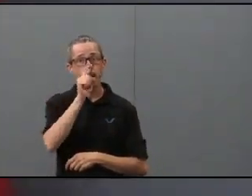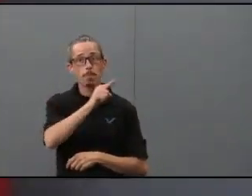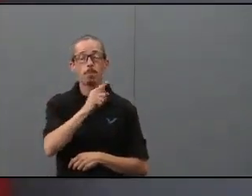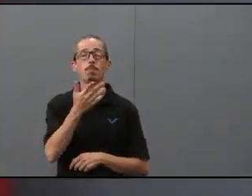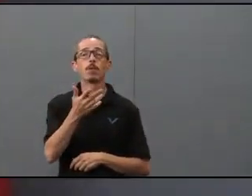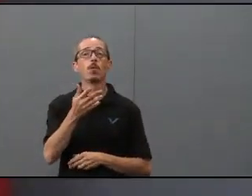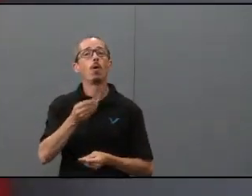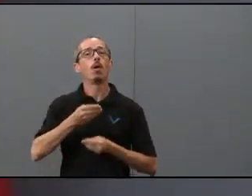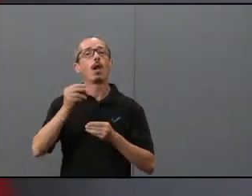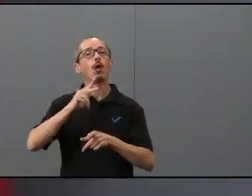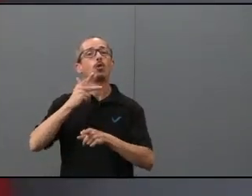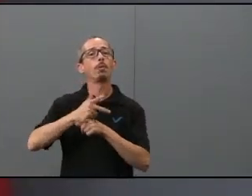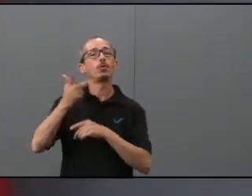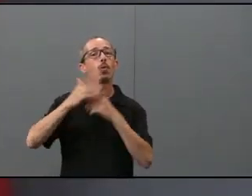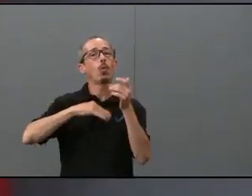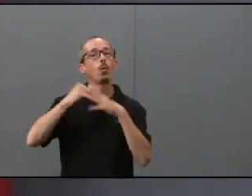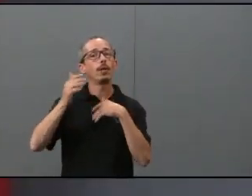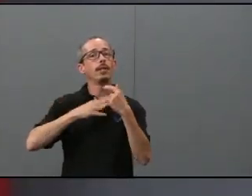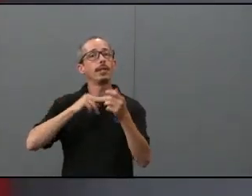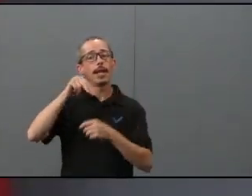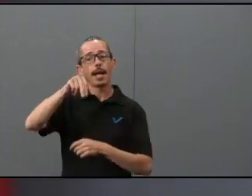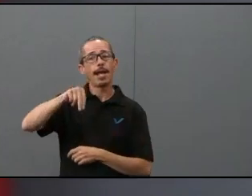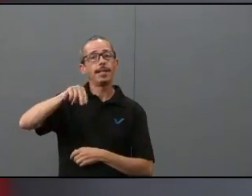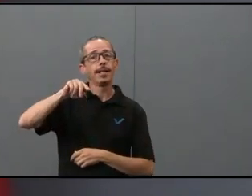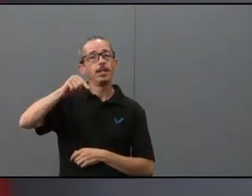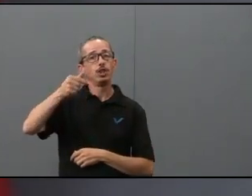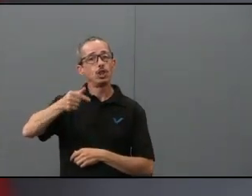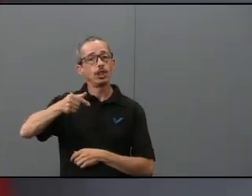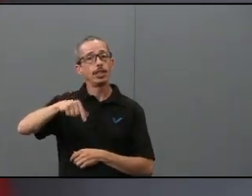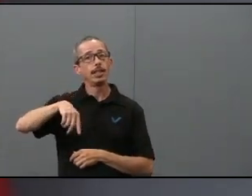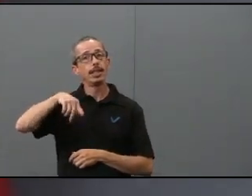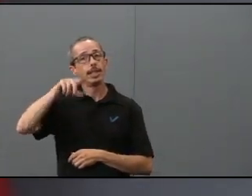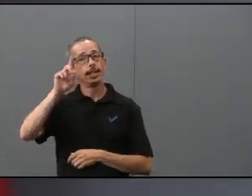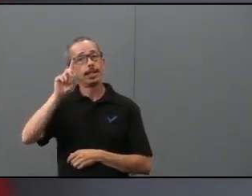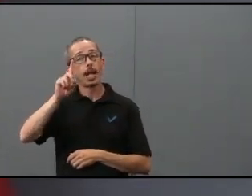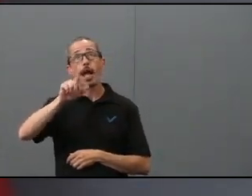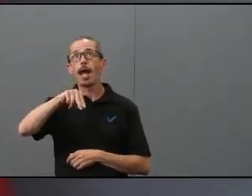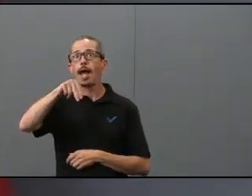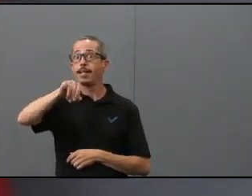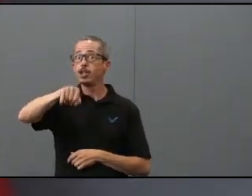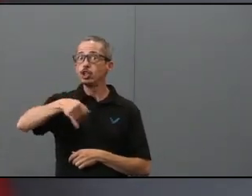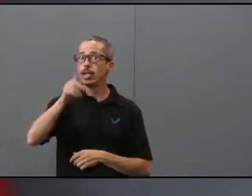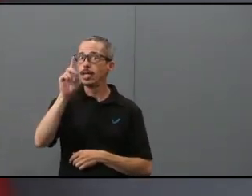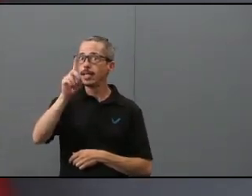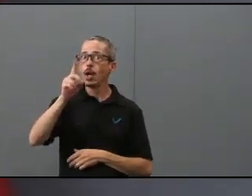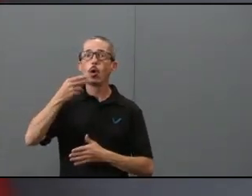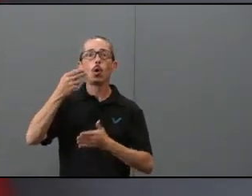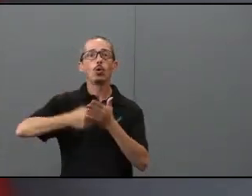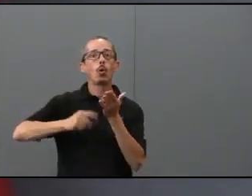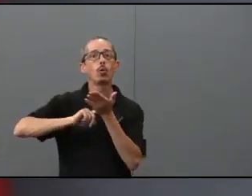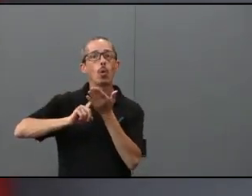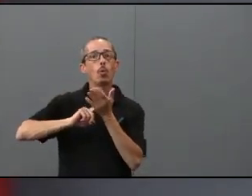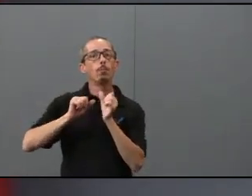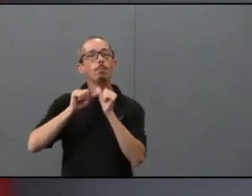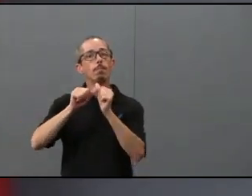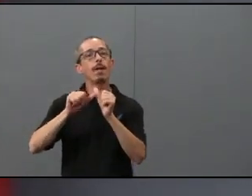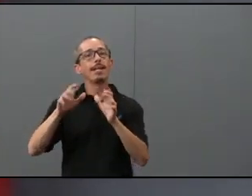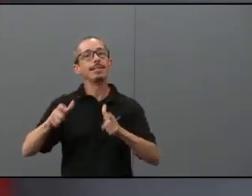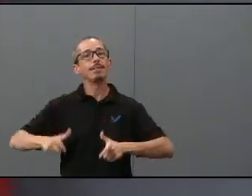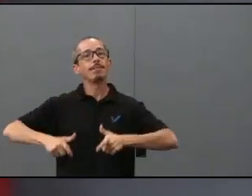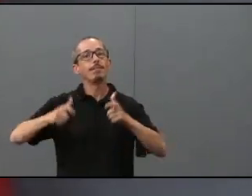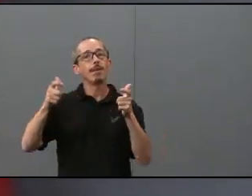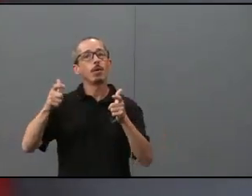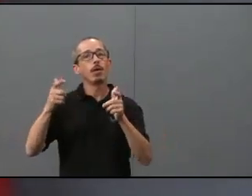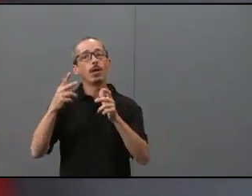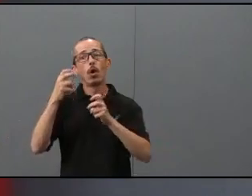d'octroyer à l'entreprise construction MJD incorporé le contrat pour la réalisation des travaux de maintien d'actif sur le